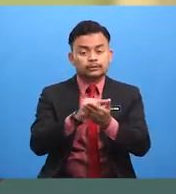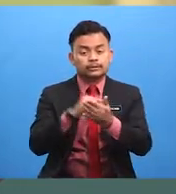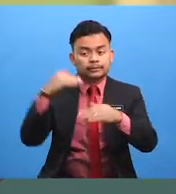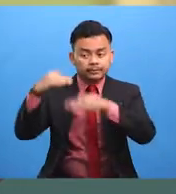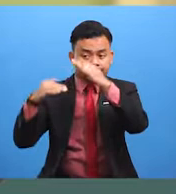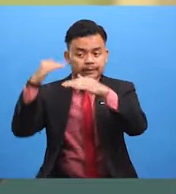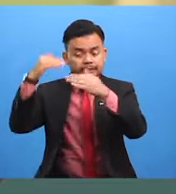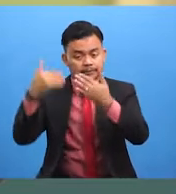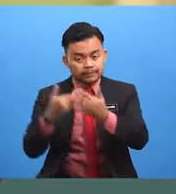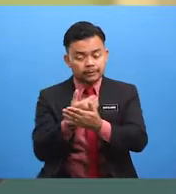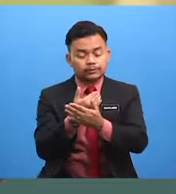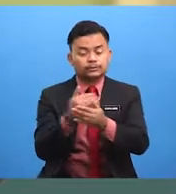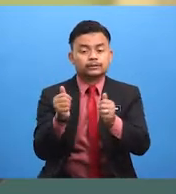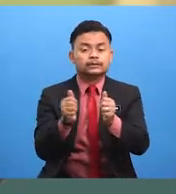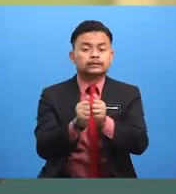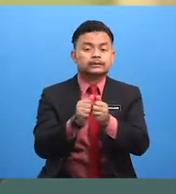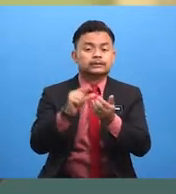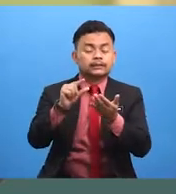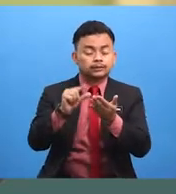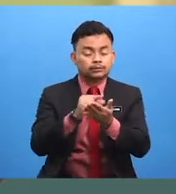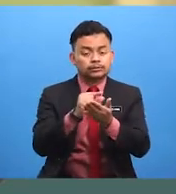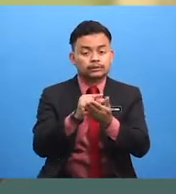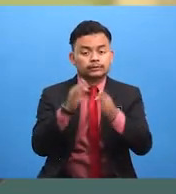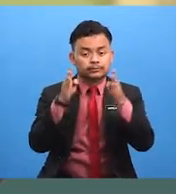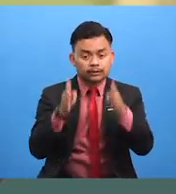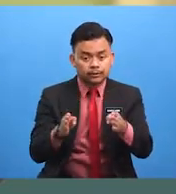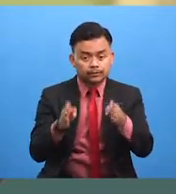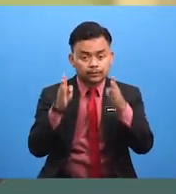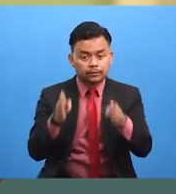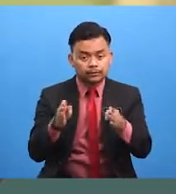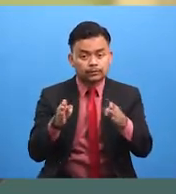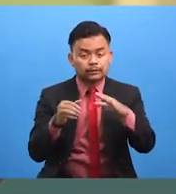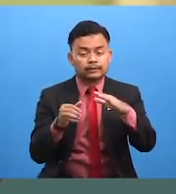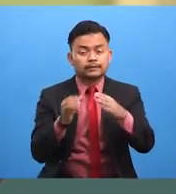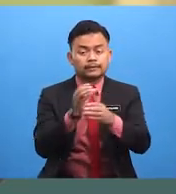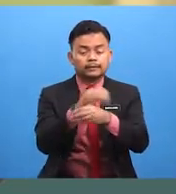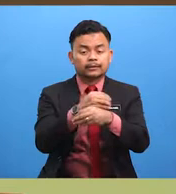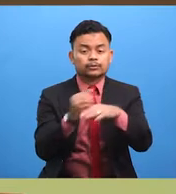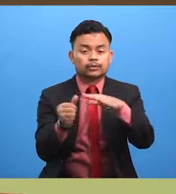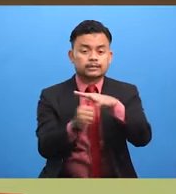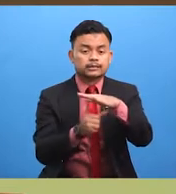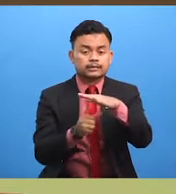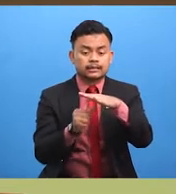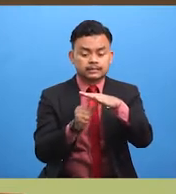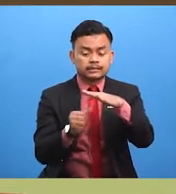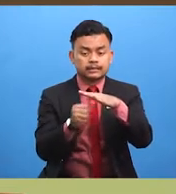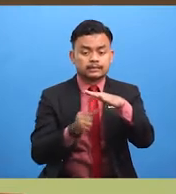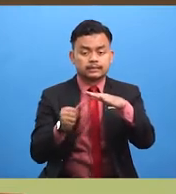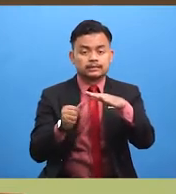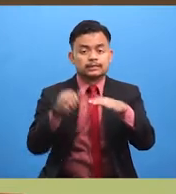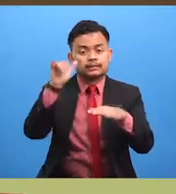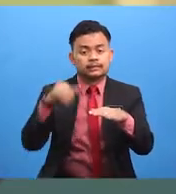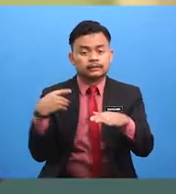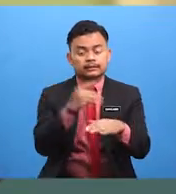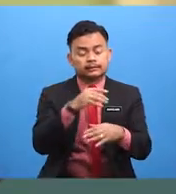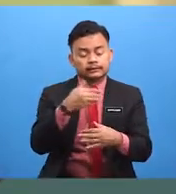menggunakan bongkah-bongkah bentuk asas yang telah pun kita pelajari sebentar tadi. Selain daripada